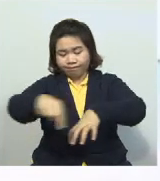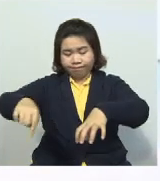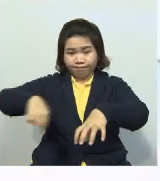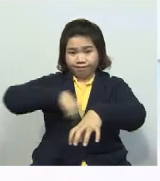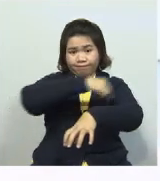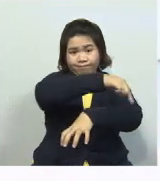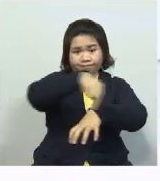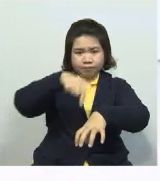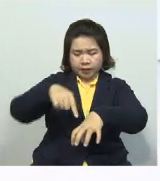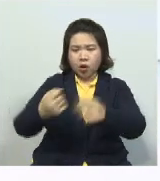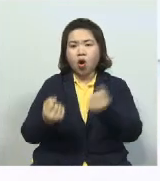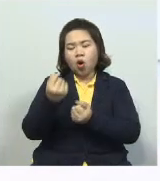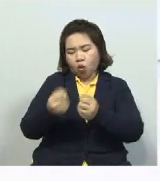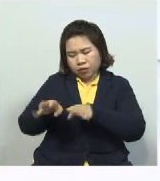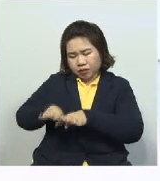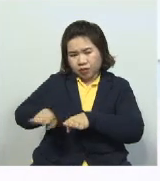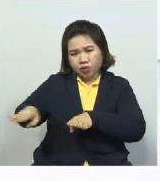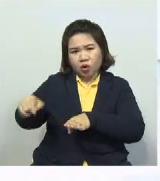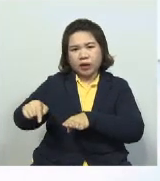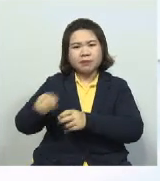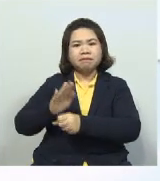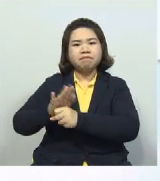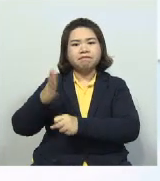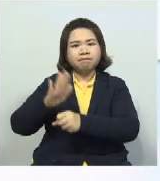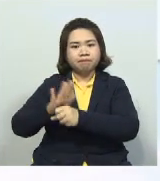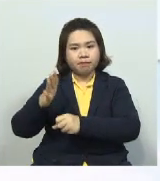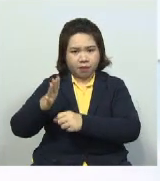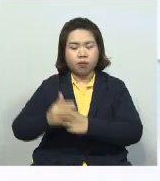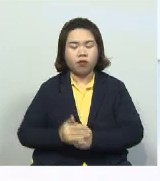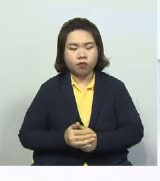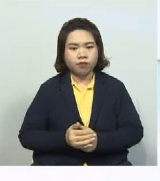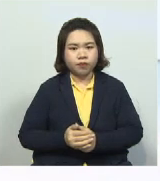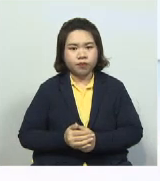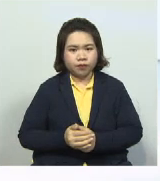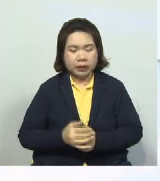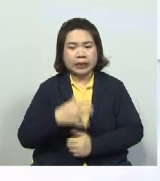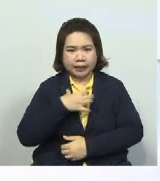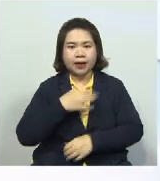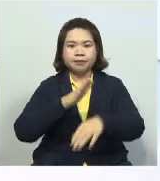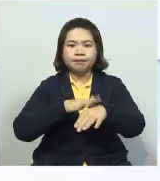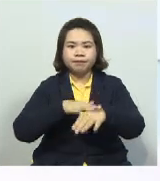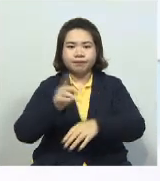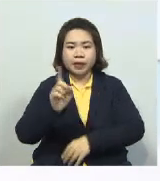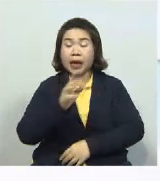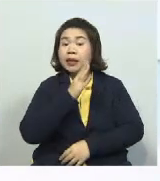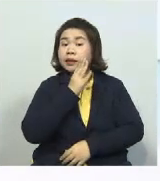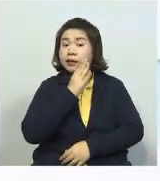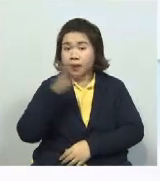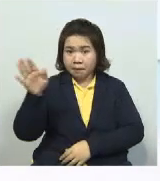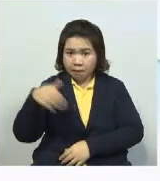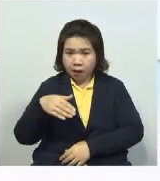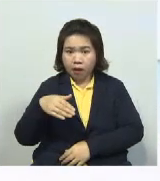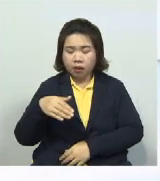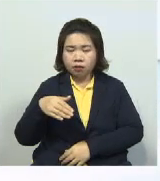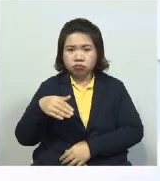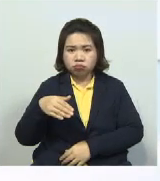เนี่ยก็ที่จอดรถก็ส่วนใหญ่ก็จะไม่เพียงพอนะครับเพราะฉะนั้นก็แนะนำว่าถ้ามาก็ควรจะ